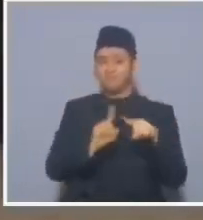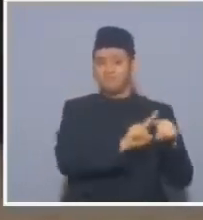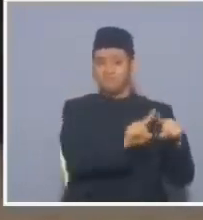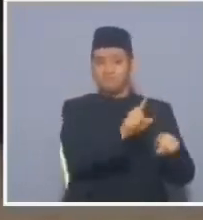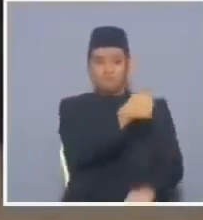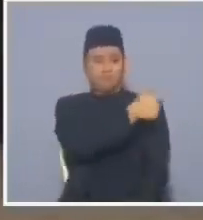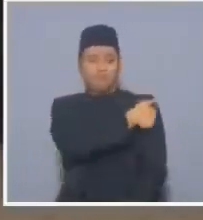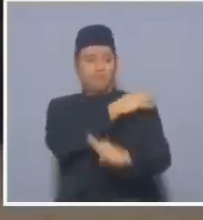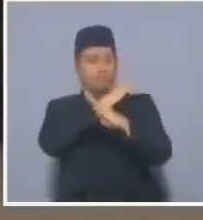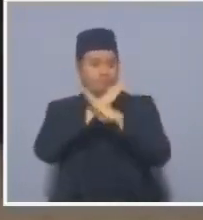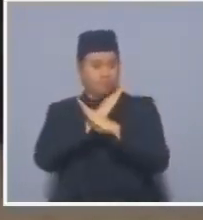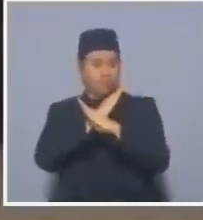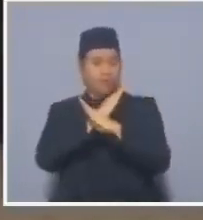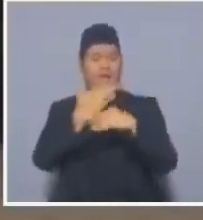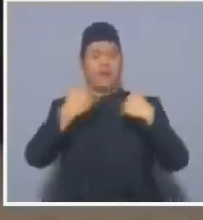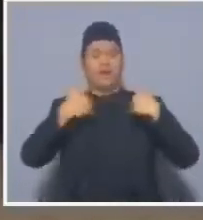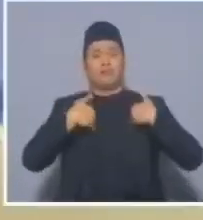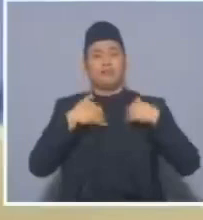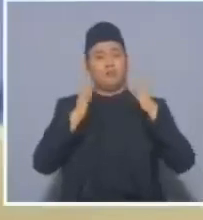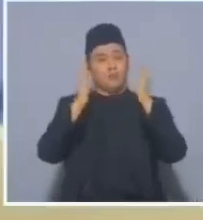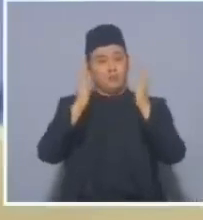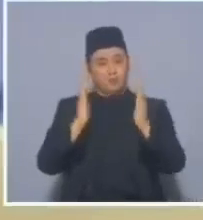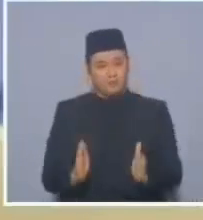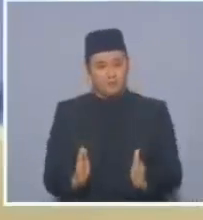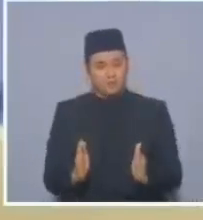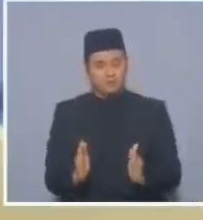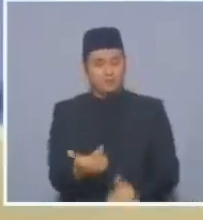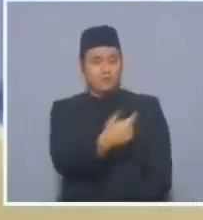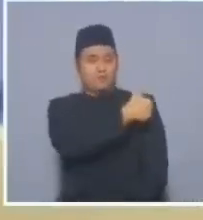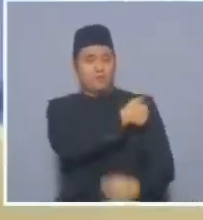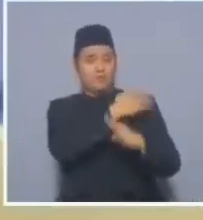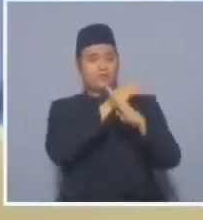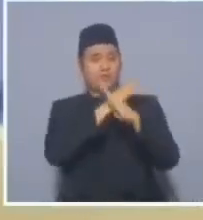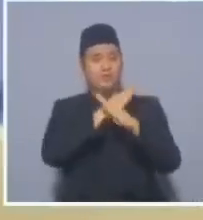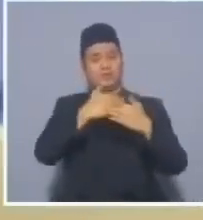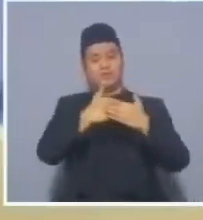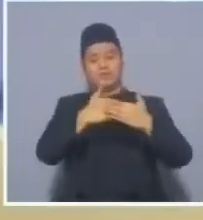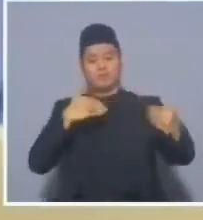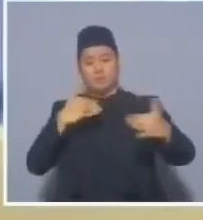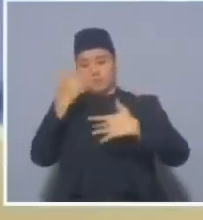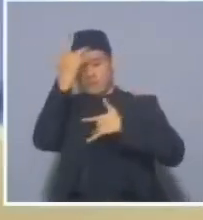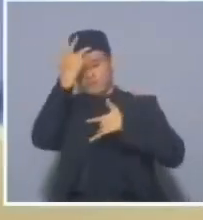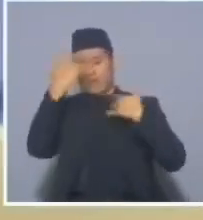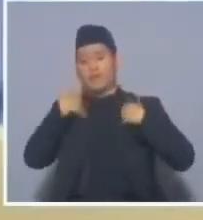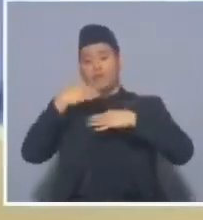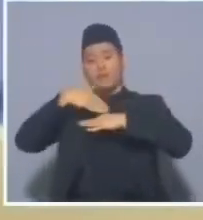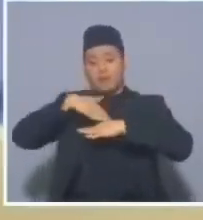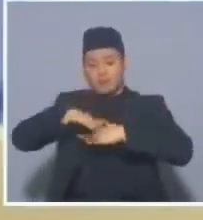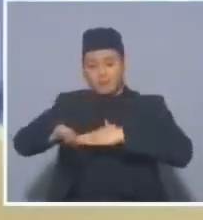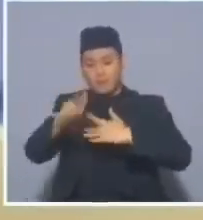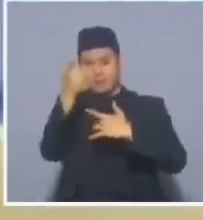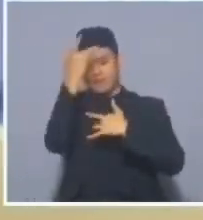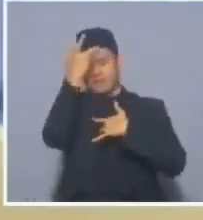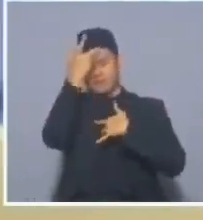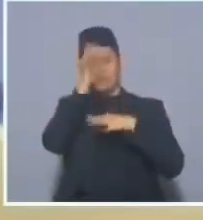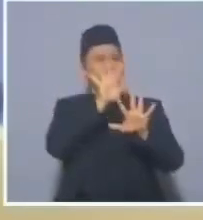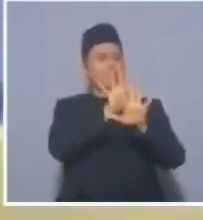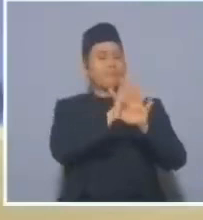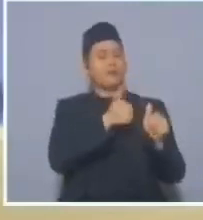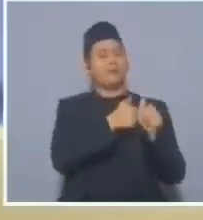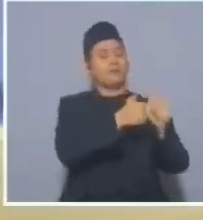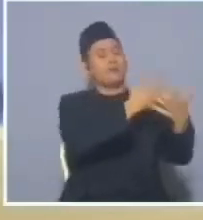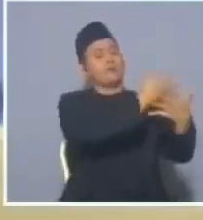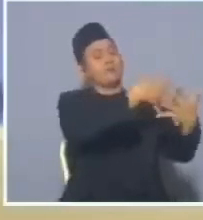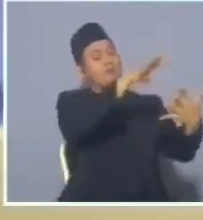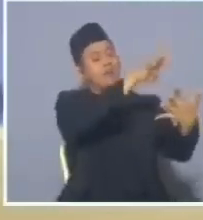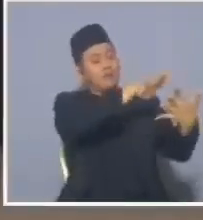yang ambil vaksin sebelum dapat penyakit. Ada yang ambil vaksin selepas dapat penyakit. Dan ramainya hanya ikut jadual yang dibekal